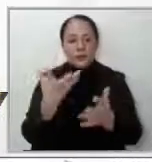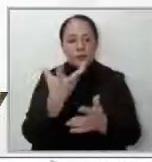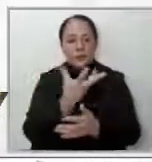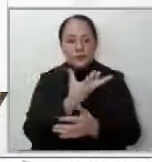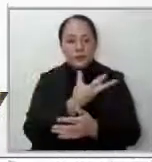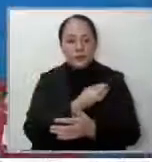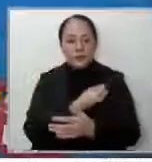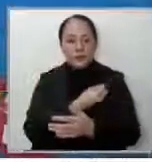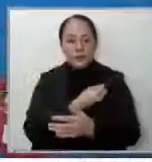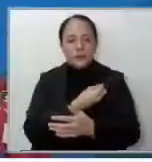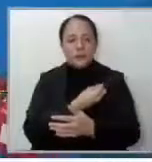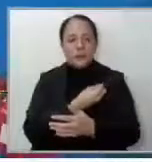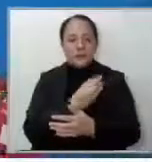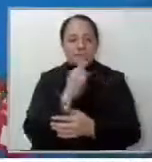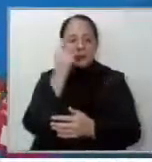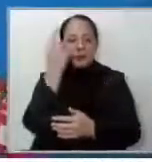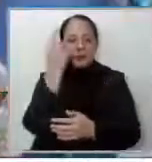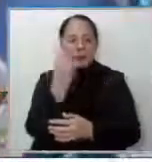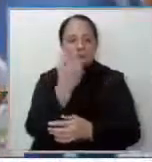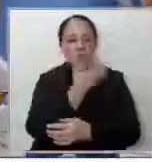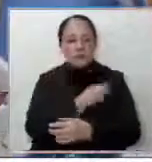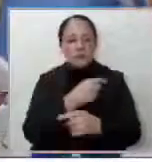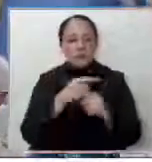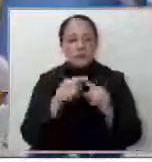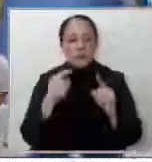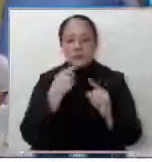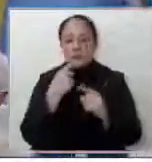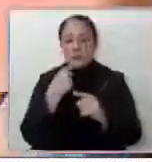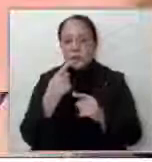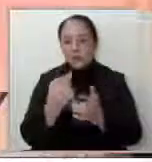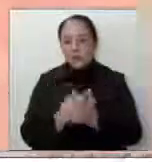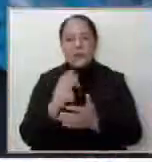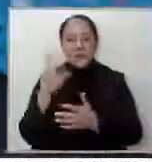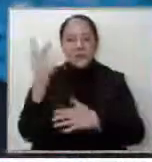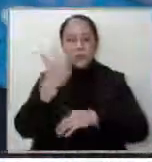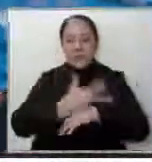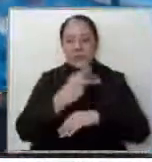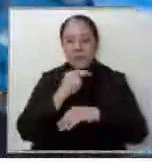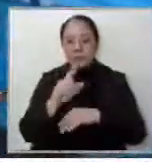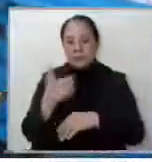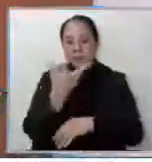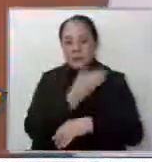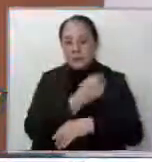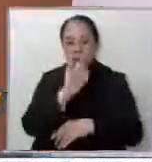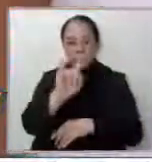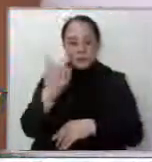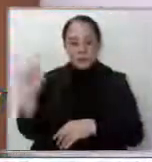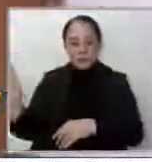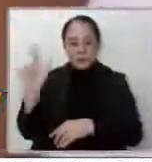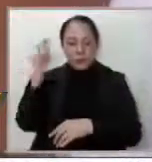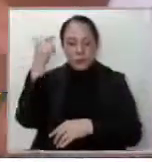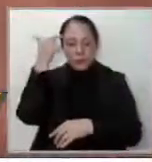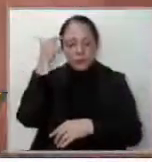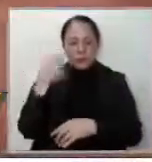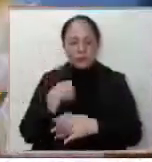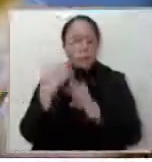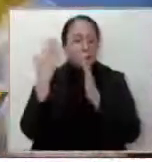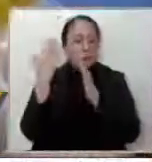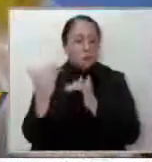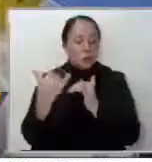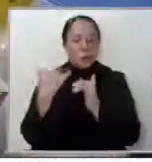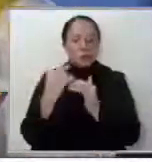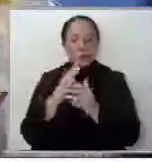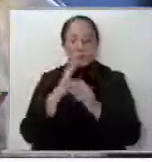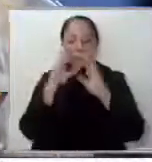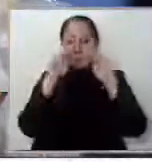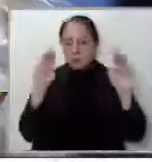ng bakuna. At sa tulong ng ikinakasang 3-day national vaccination campaign ng pamahalaan, inaasahan ng Malacanang na susunod